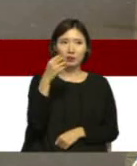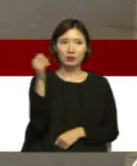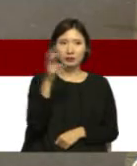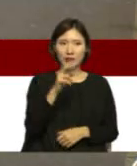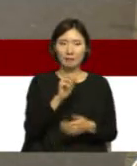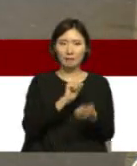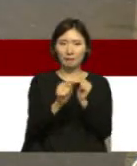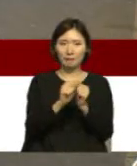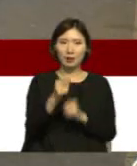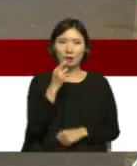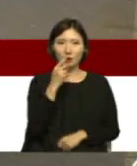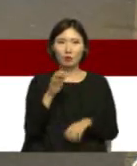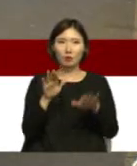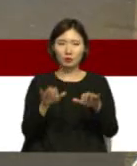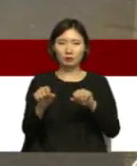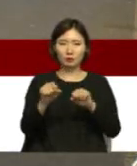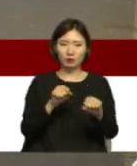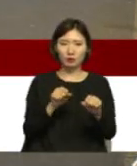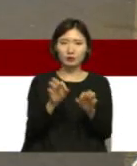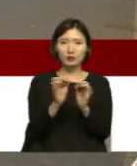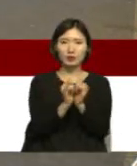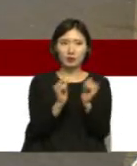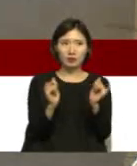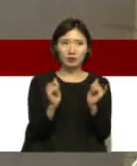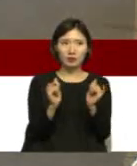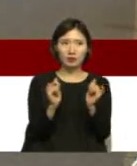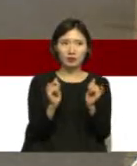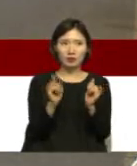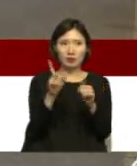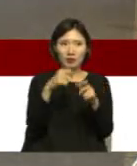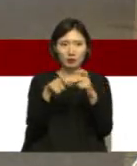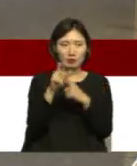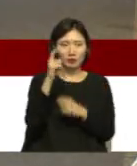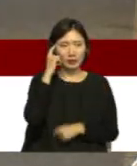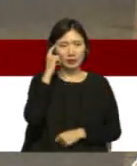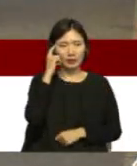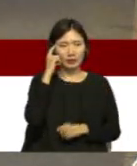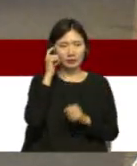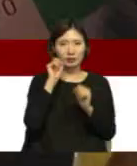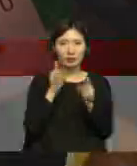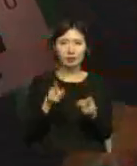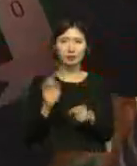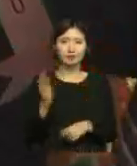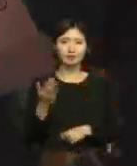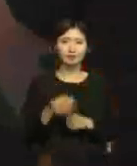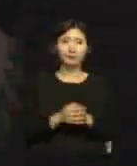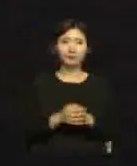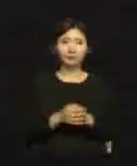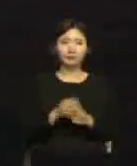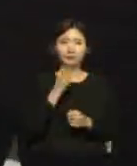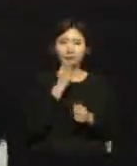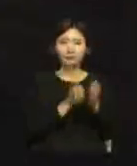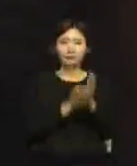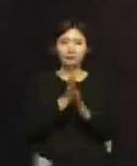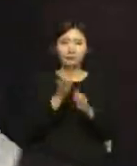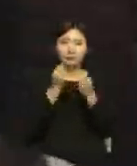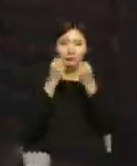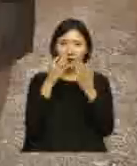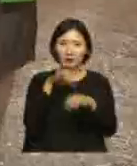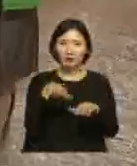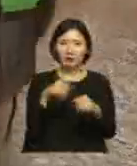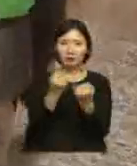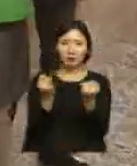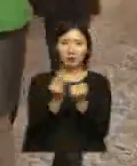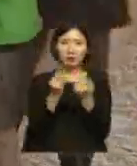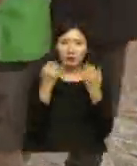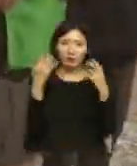오늘 이 캠페인으로 인해가지고 상인들이 하나하나 더 생각할 수 있는 그런 계기가 된 것 같습니다. 한편 서울시와 새마을 부녀회는